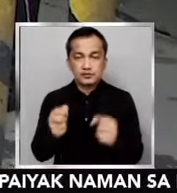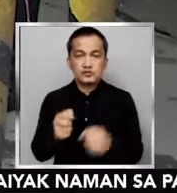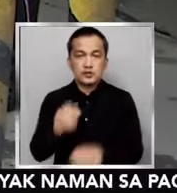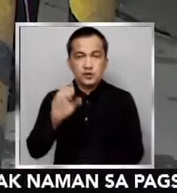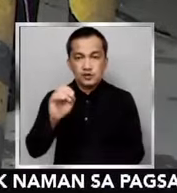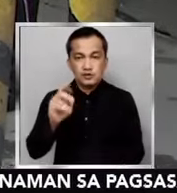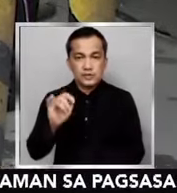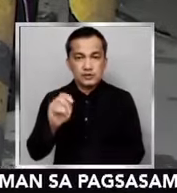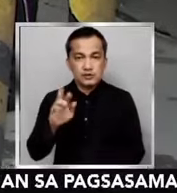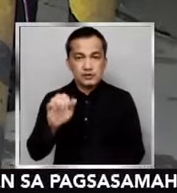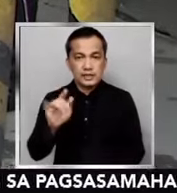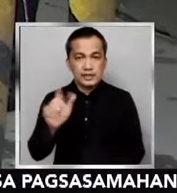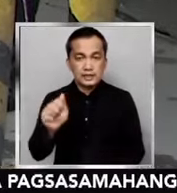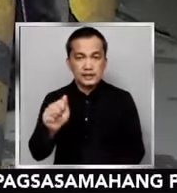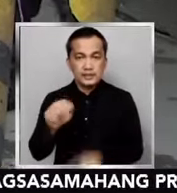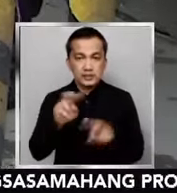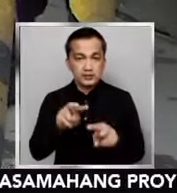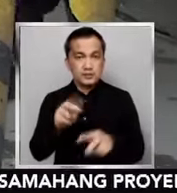24